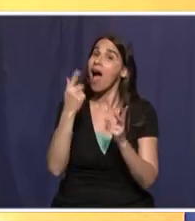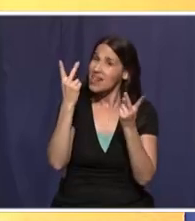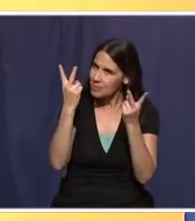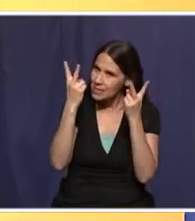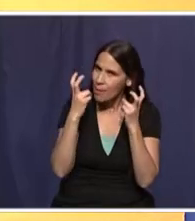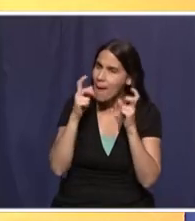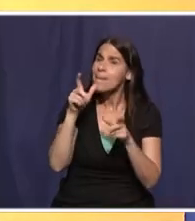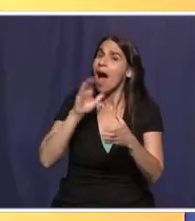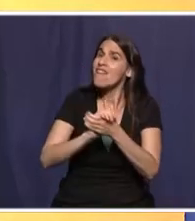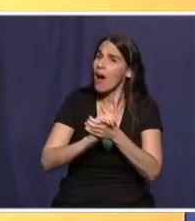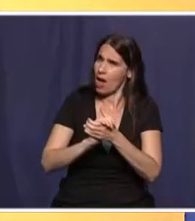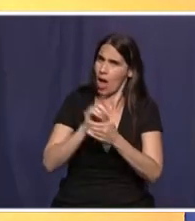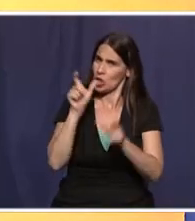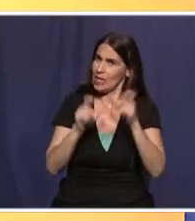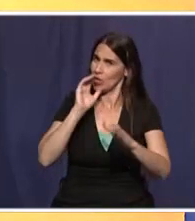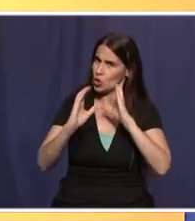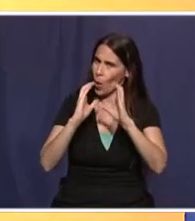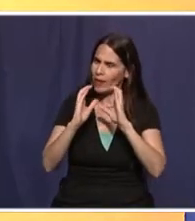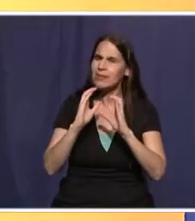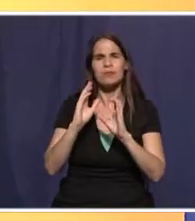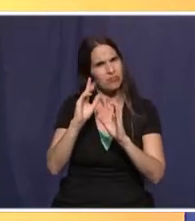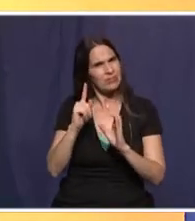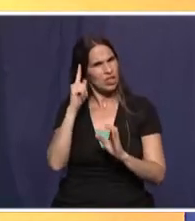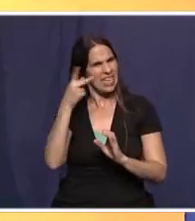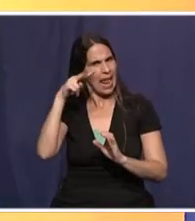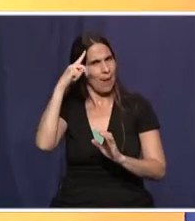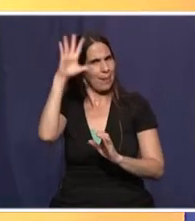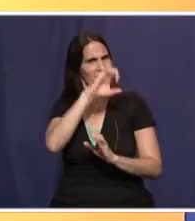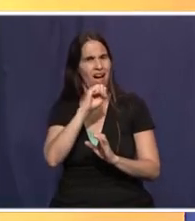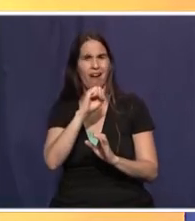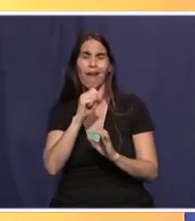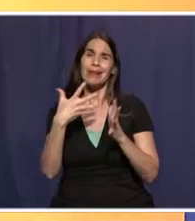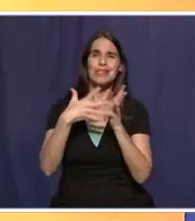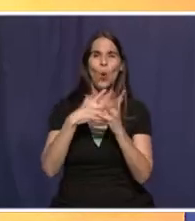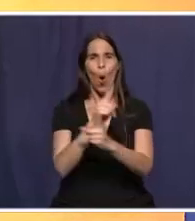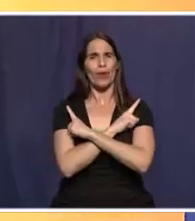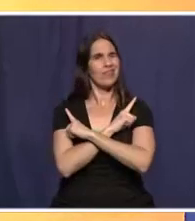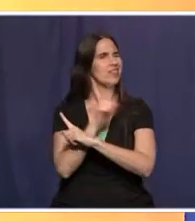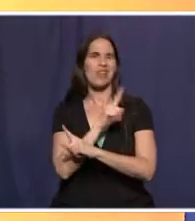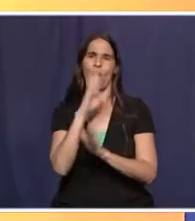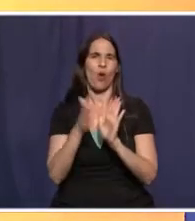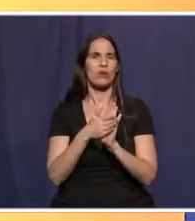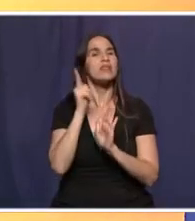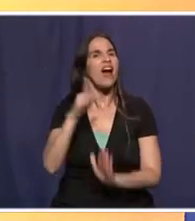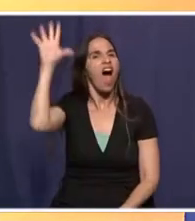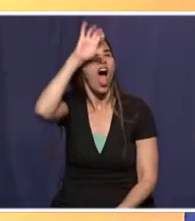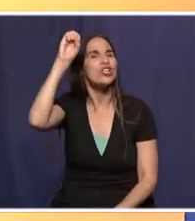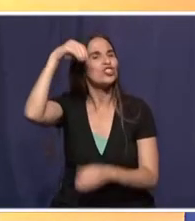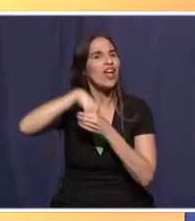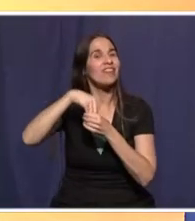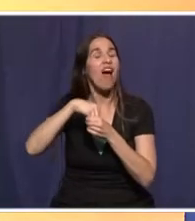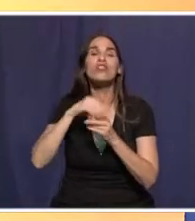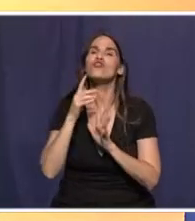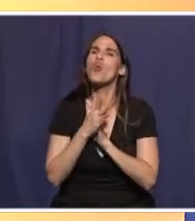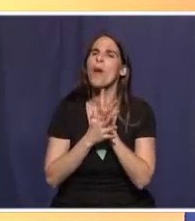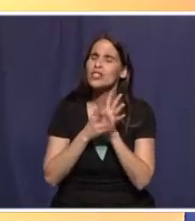אנשי התקשורת, לנקוט עמדה. סיקור אובייקטיבי הוא לא חזות הכל. צריך גם אג'נדה שאומרת שיש